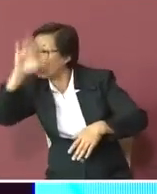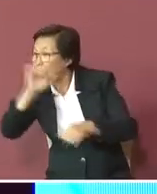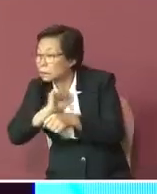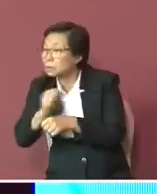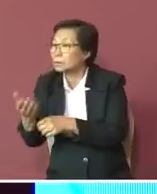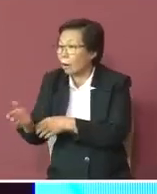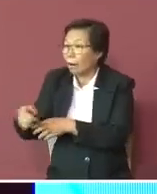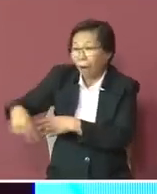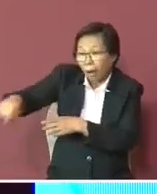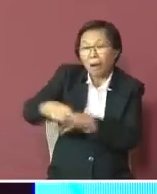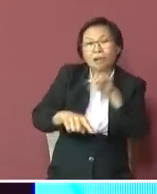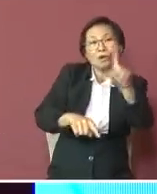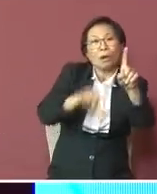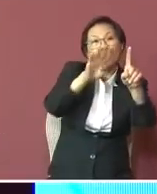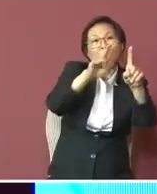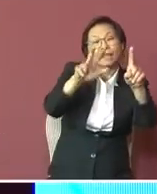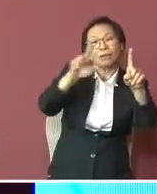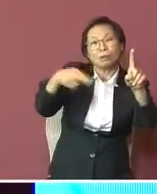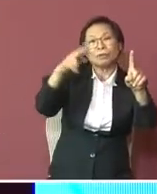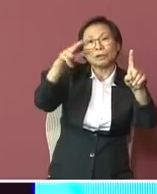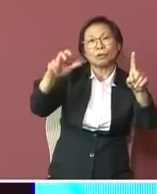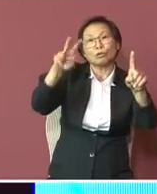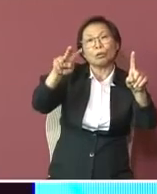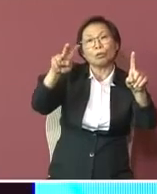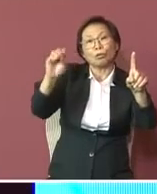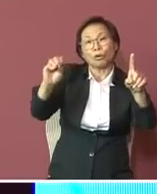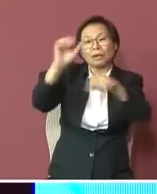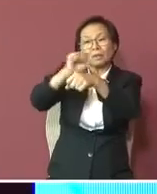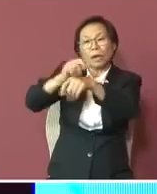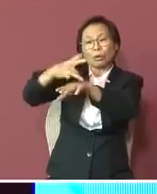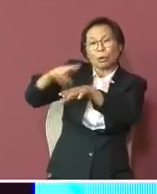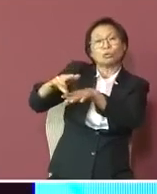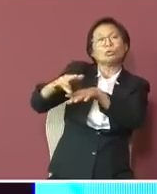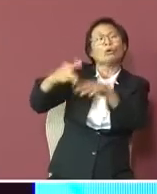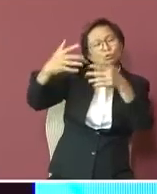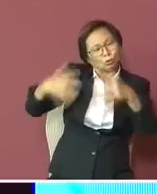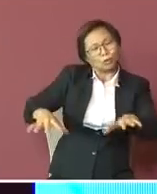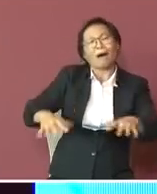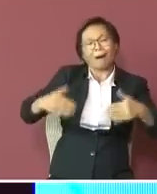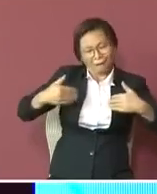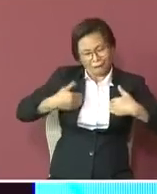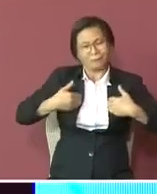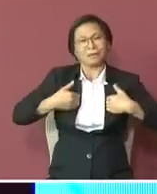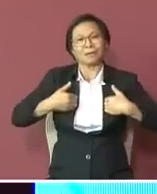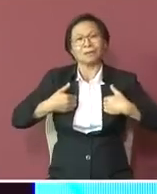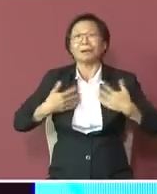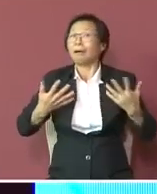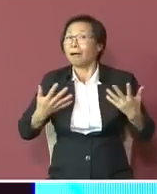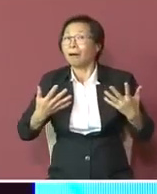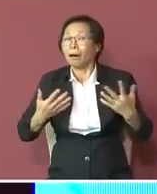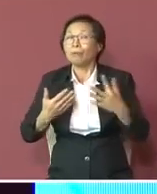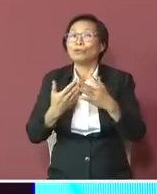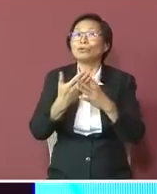mana 140 3320 peluang pekerjaan telah diwujudkan menopause